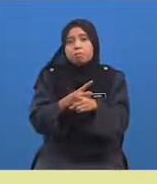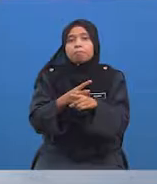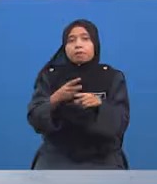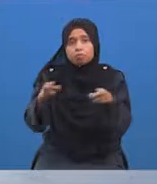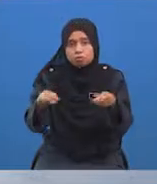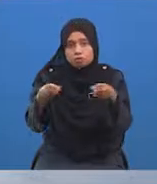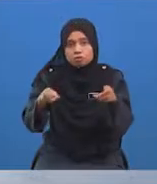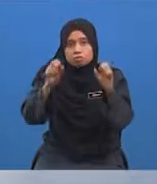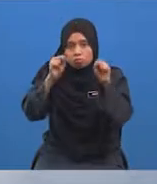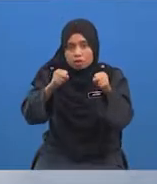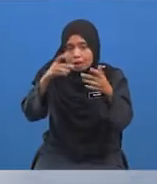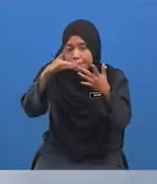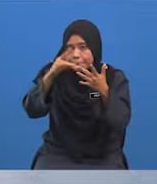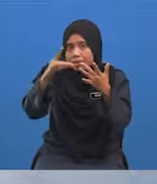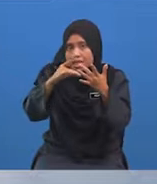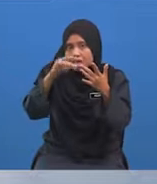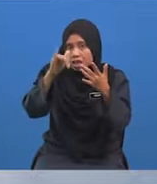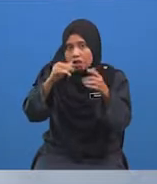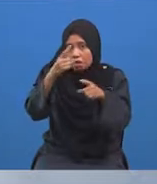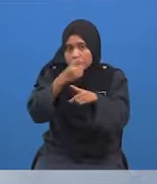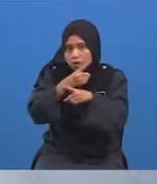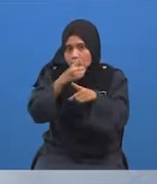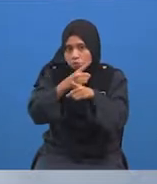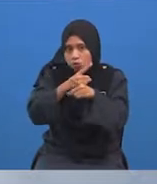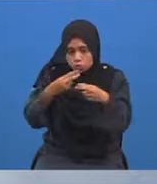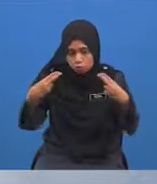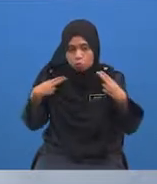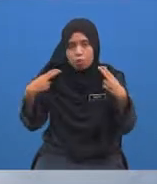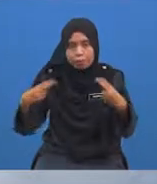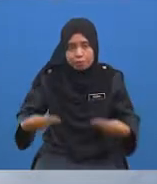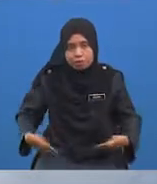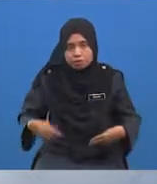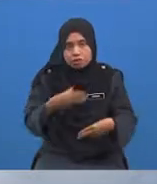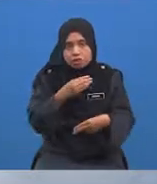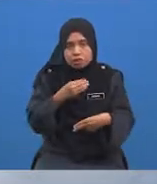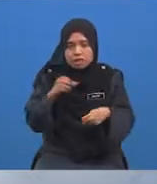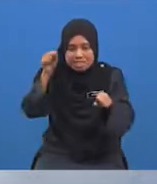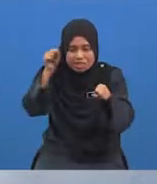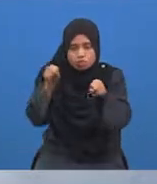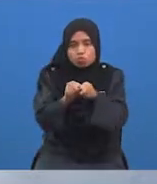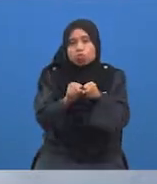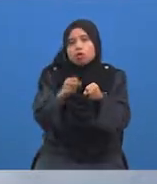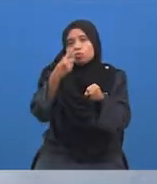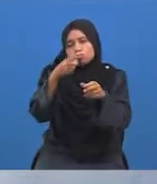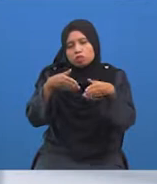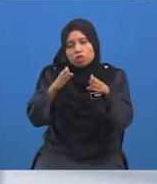pengurusan boleh memilih pekerja yang benar-benar berkeupayaan dan sesuai dalam menjalankan tugas